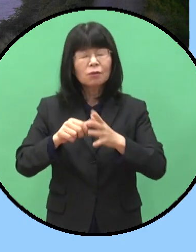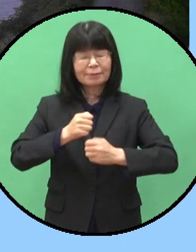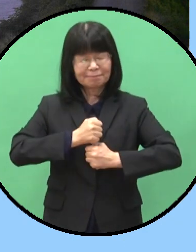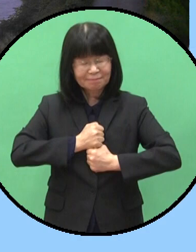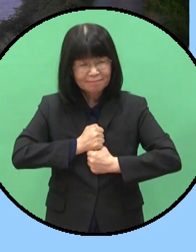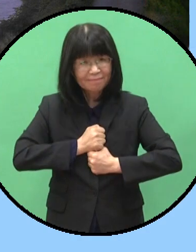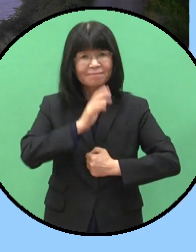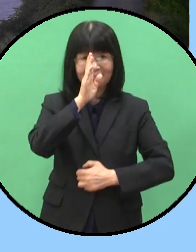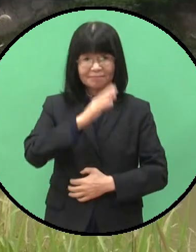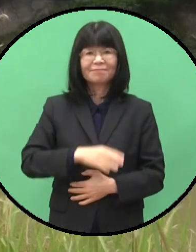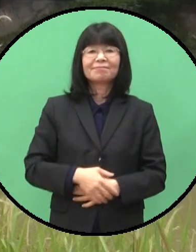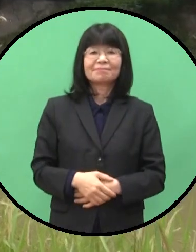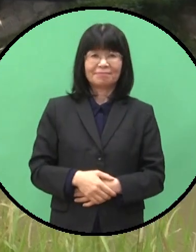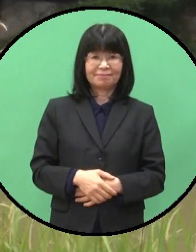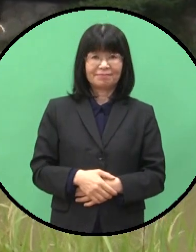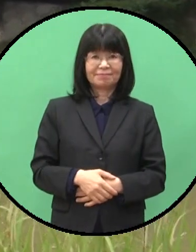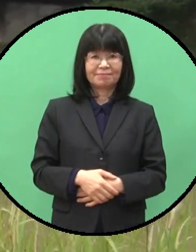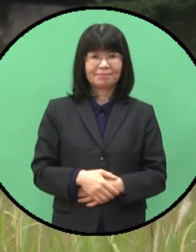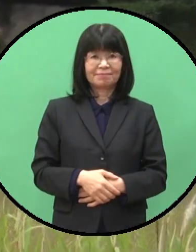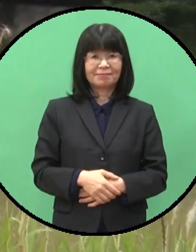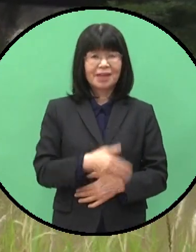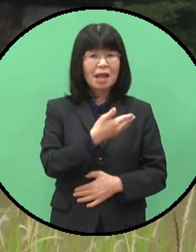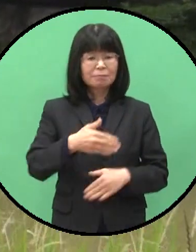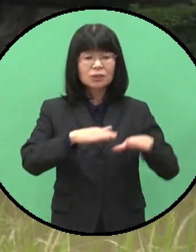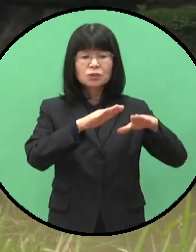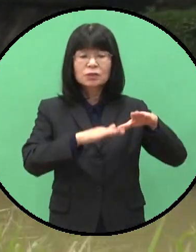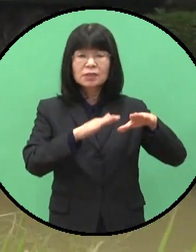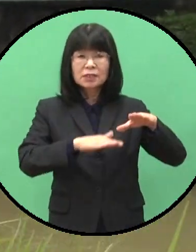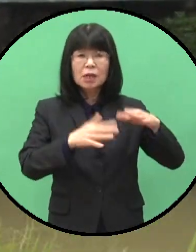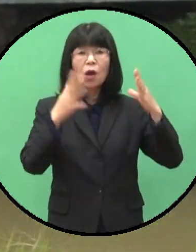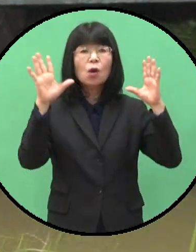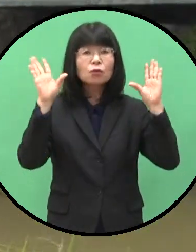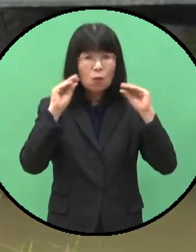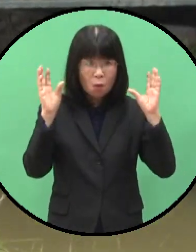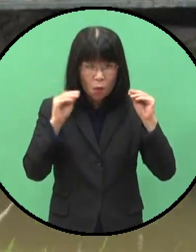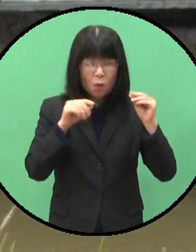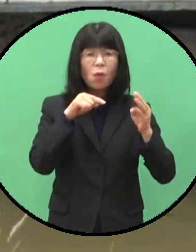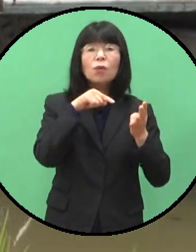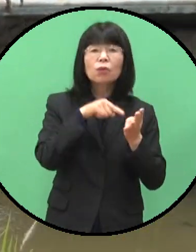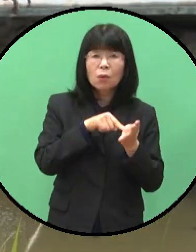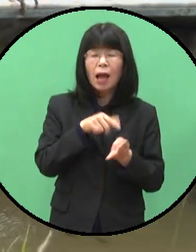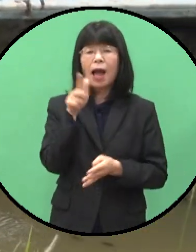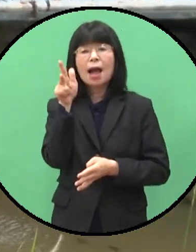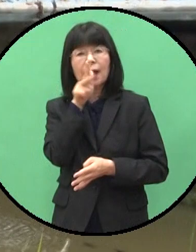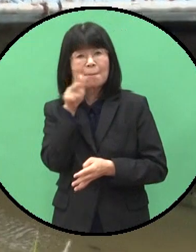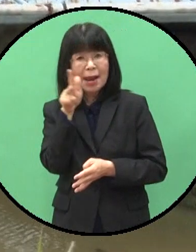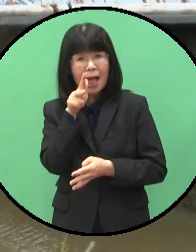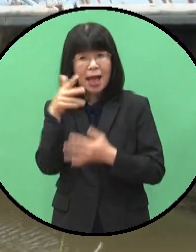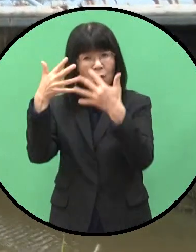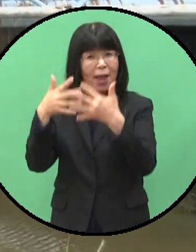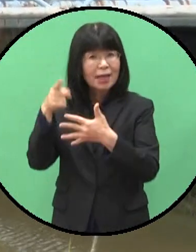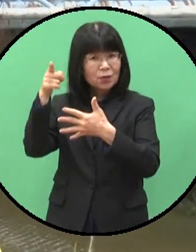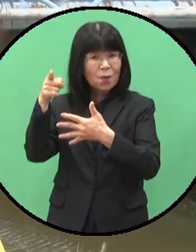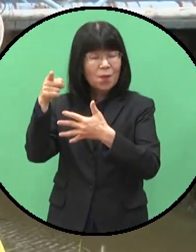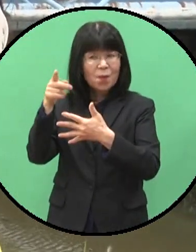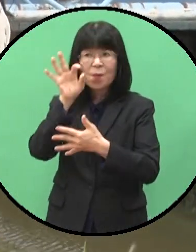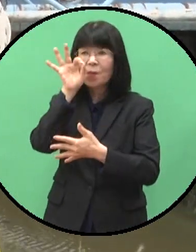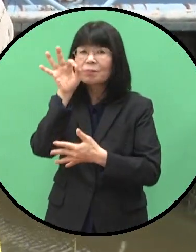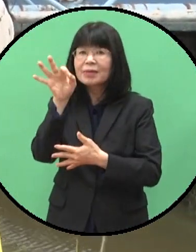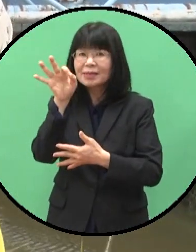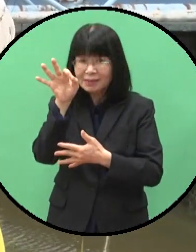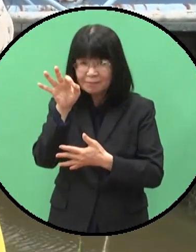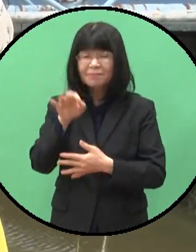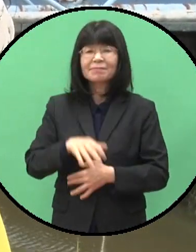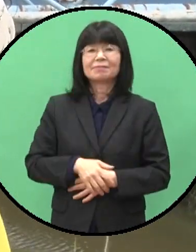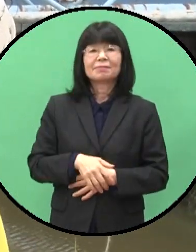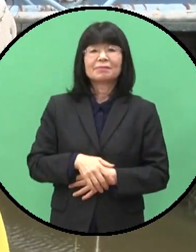思います。水位計の水位の情報と合わせてこういった河川監視カメラの画像も見ていただく